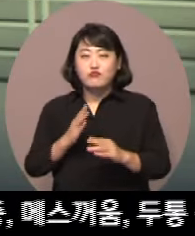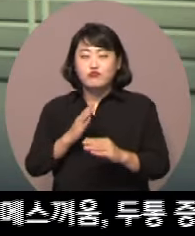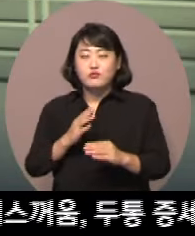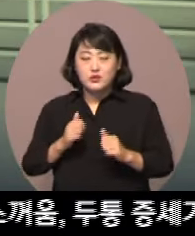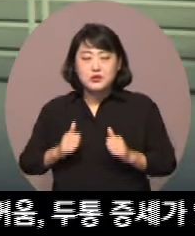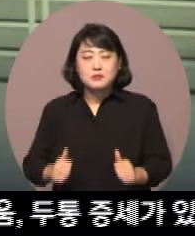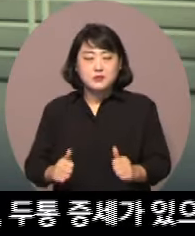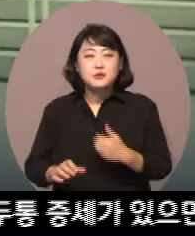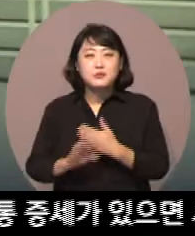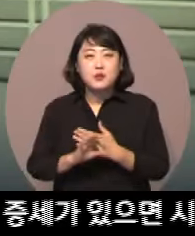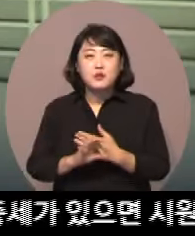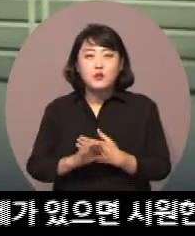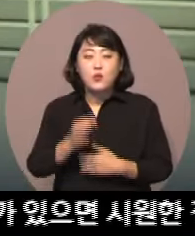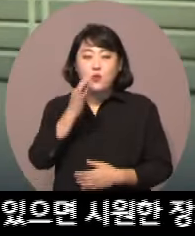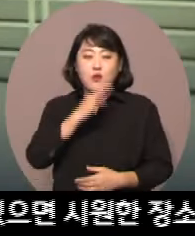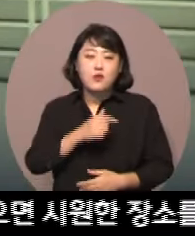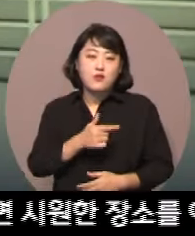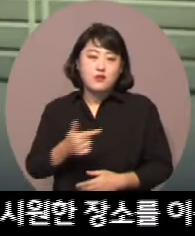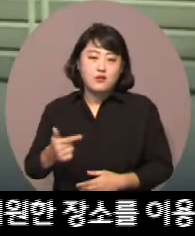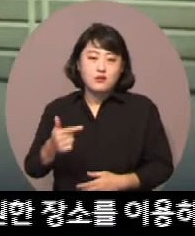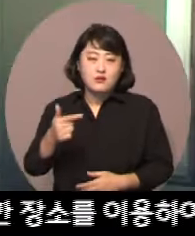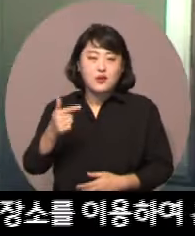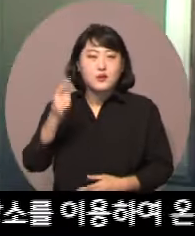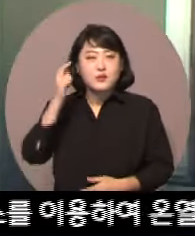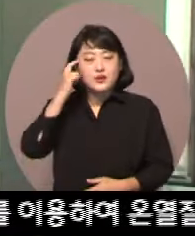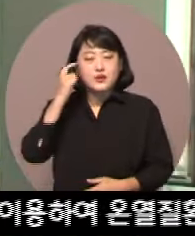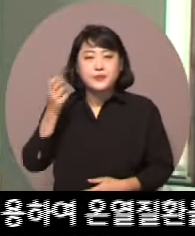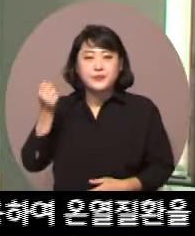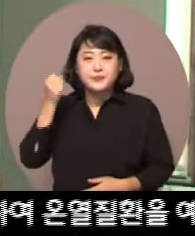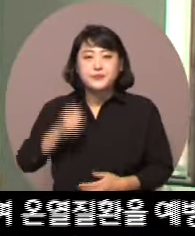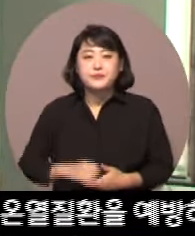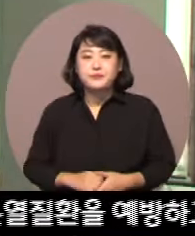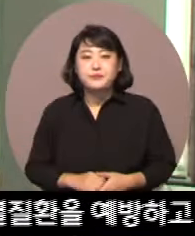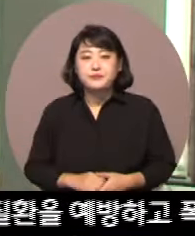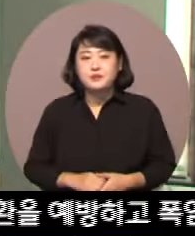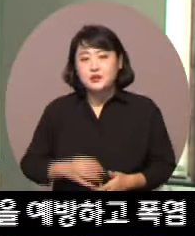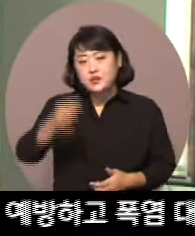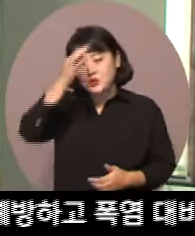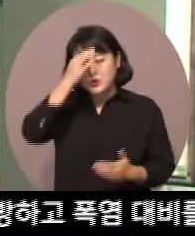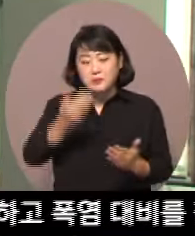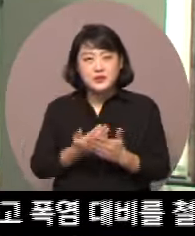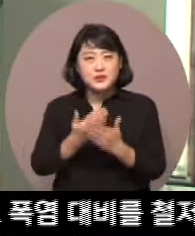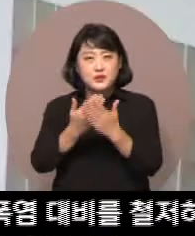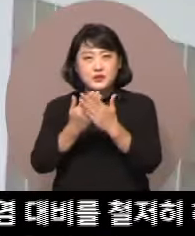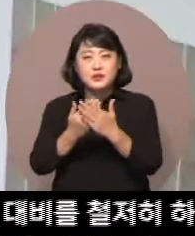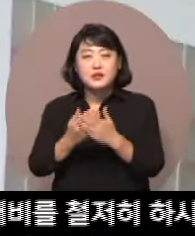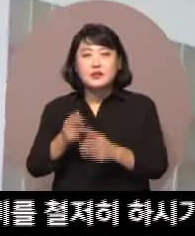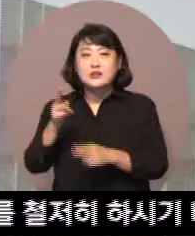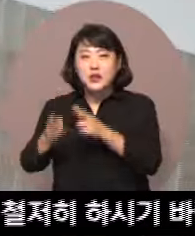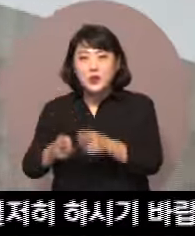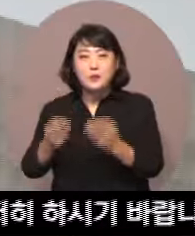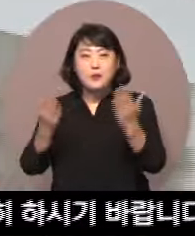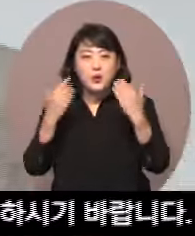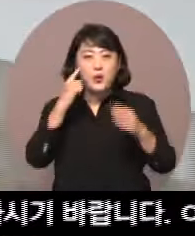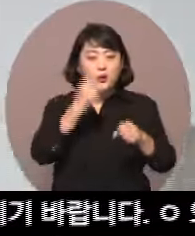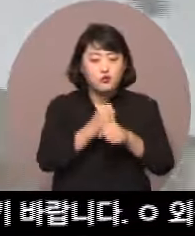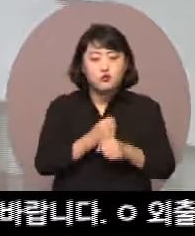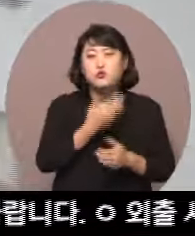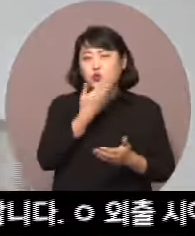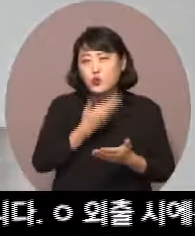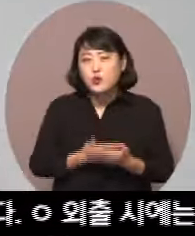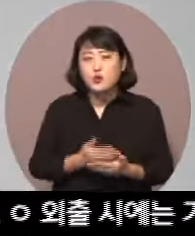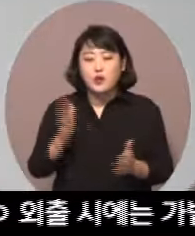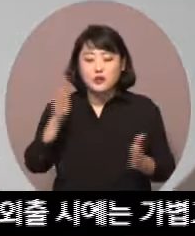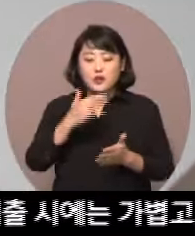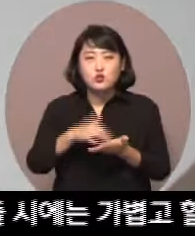하면은 정말 시너지 효과를 발휘할 수 있을 거라고 생각합니다. 기술 발전의 가속화로 산학연 융합이 중요하고 학령